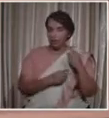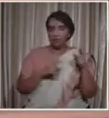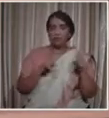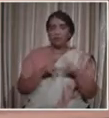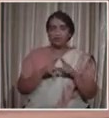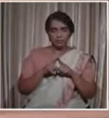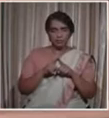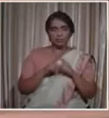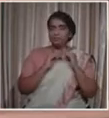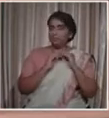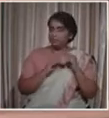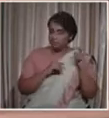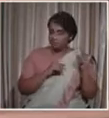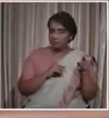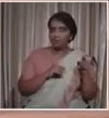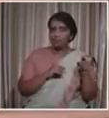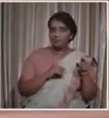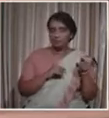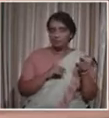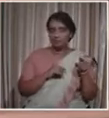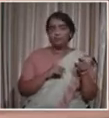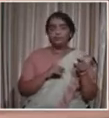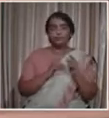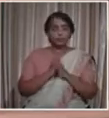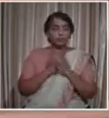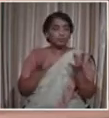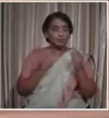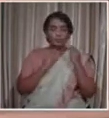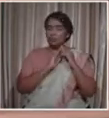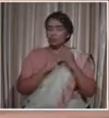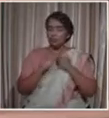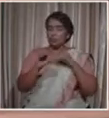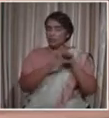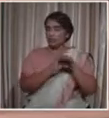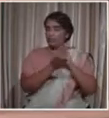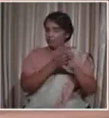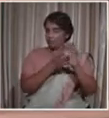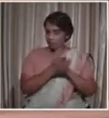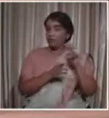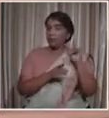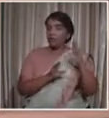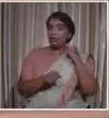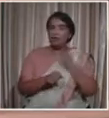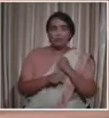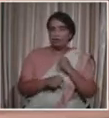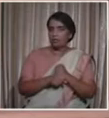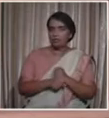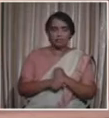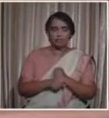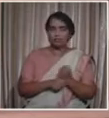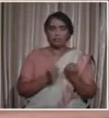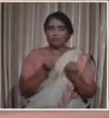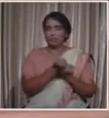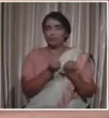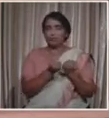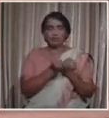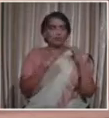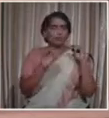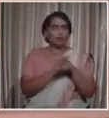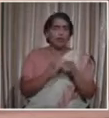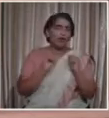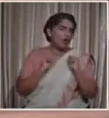அரசாங்கத்தினூடாக இதற்கான உதவி என்ன? அதற்கான ஒரு வாகனம் வழங்கப்பட்டிருக்கிறதா என்று அது அதிகமாக இருக்கிறது. தென்பகுதியிலே புனர்வாழ்வு நிலையங்கள்